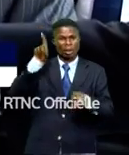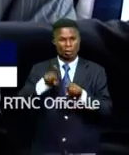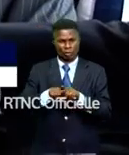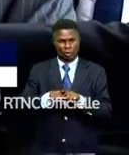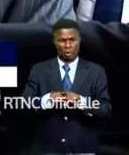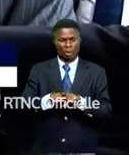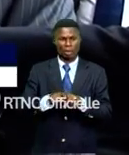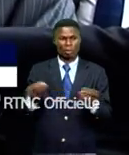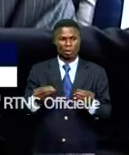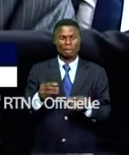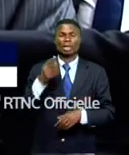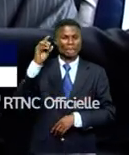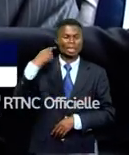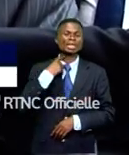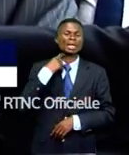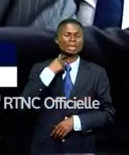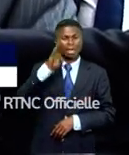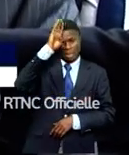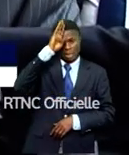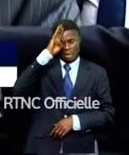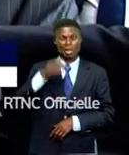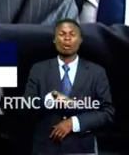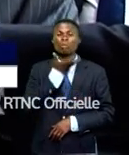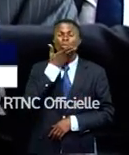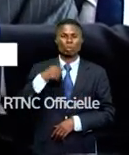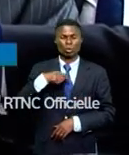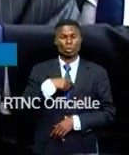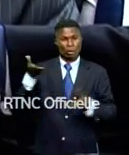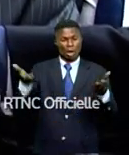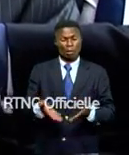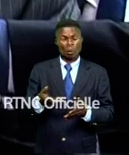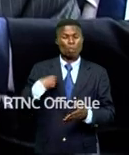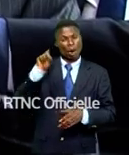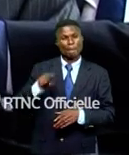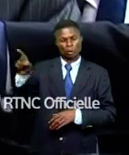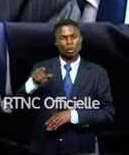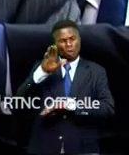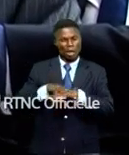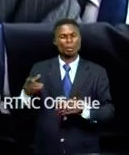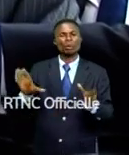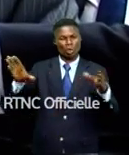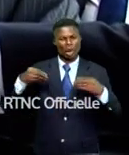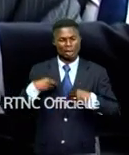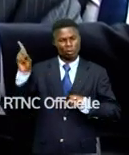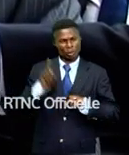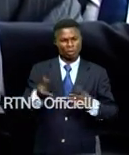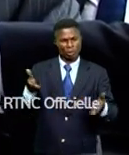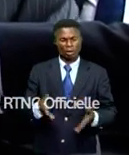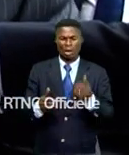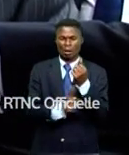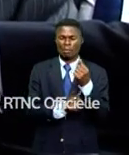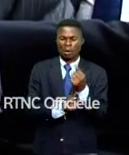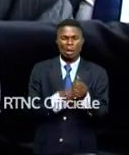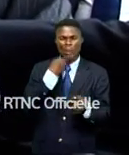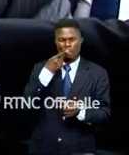Bukulaka, Yaya, Kulutu. Il était toujours là quand j'ai besoin de lui. Vous savez, c'est quelqu'un qui avait un franc